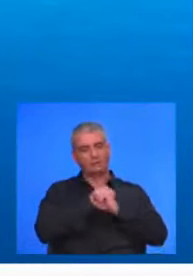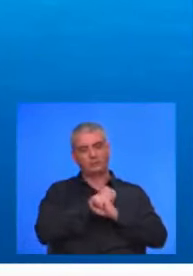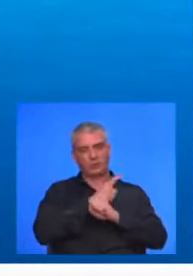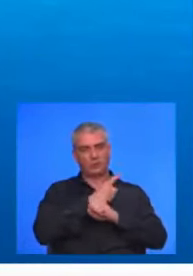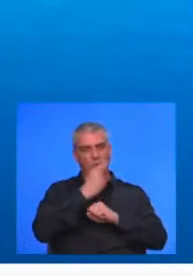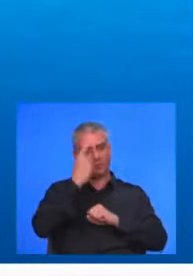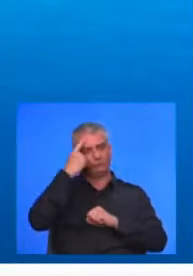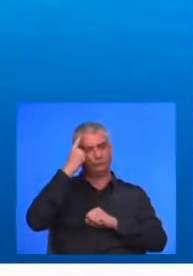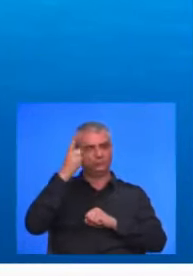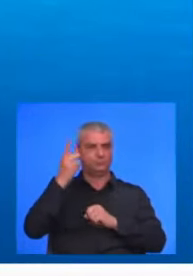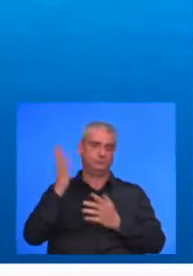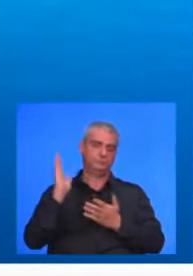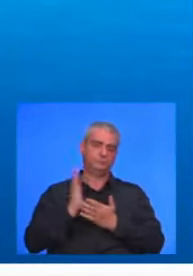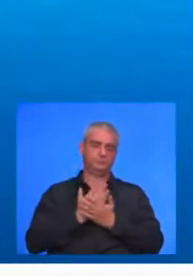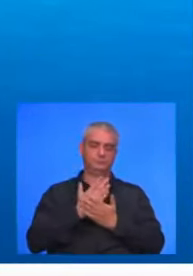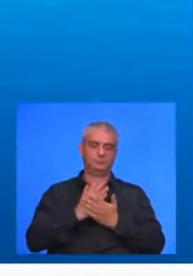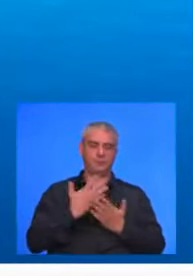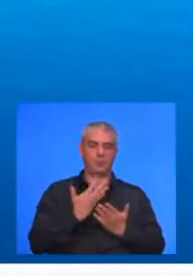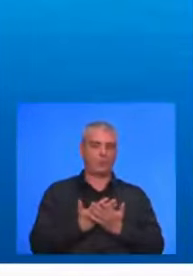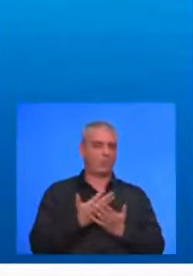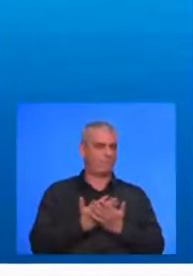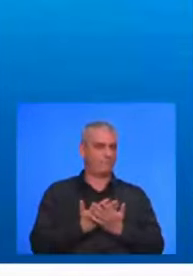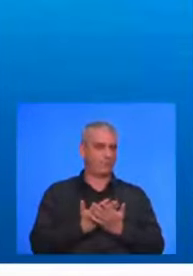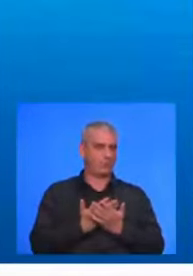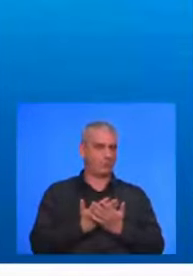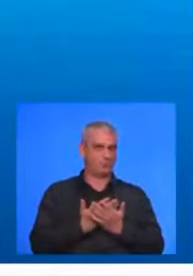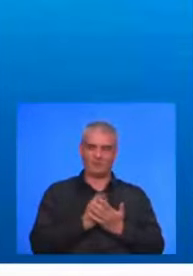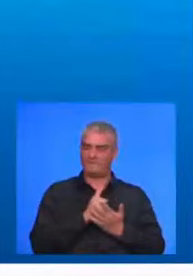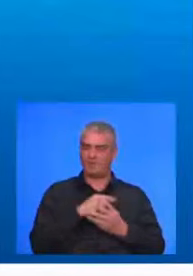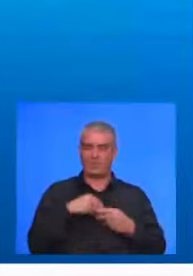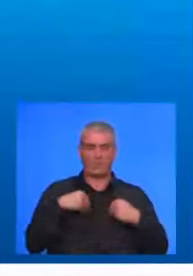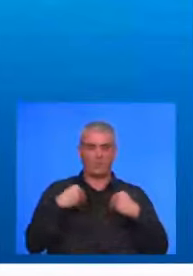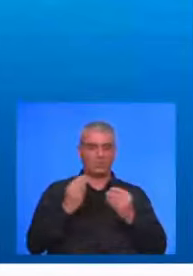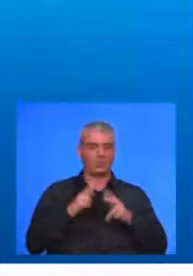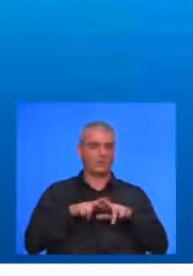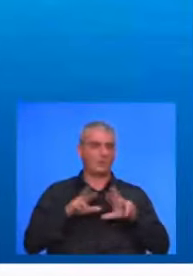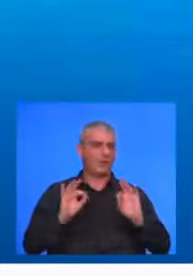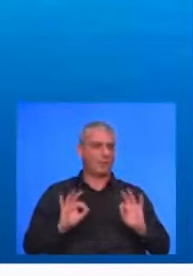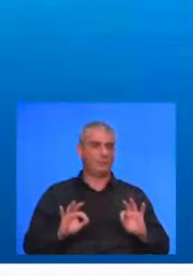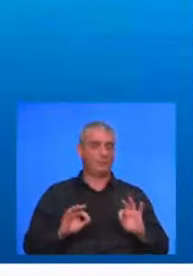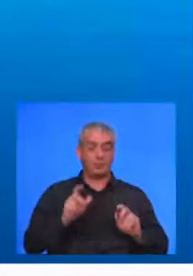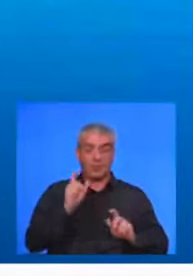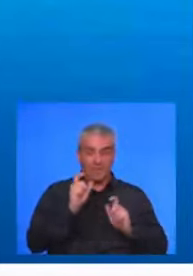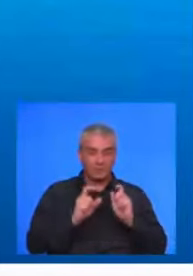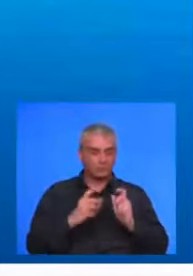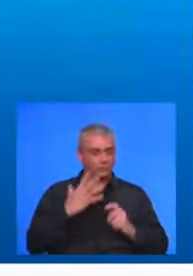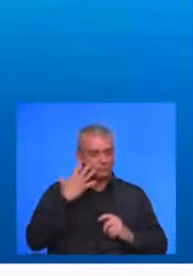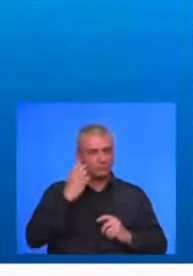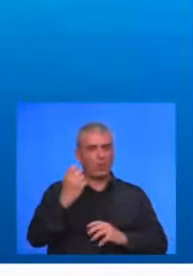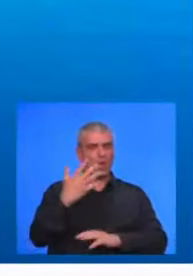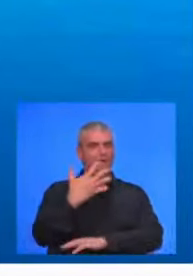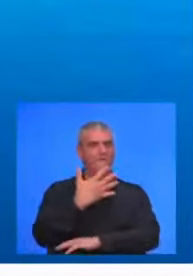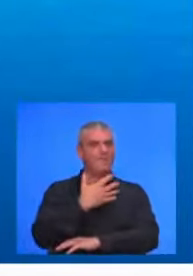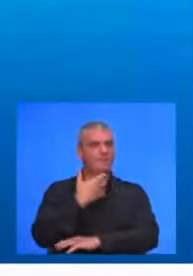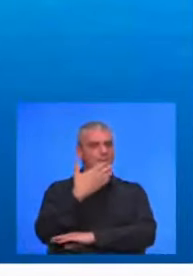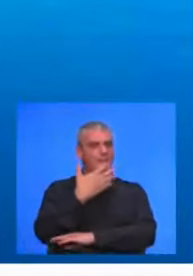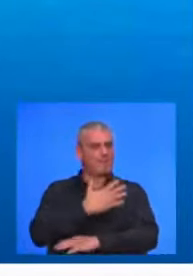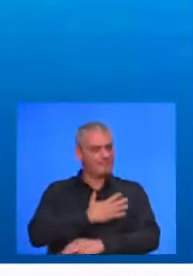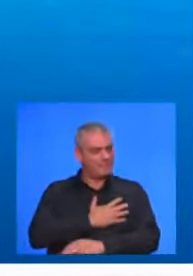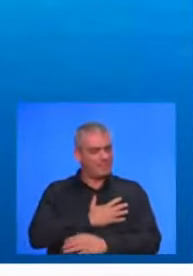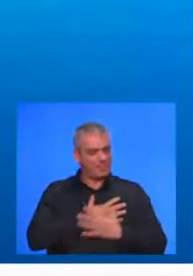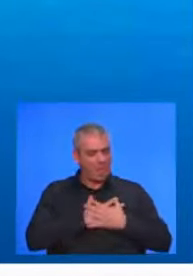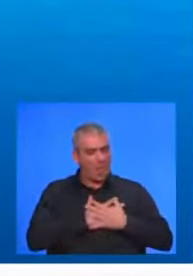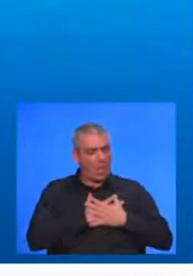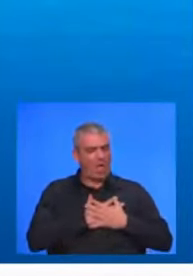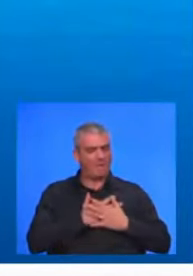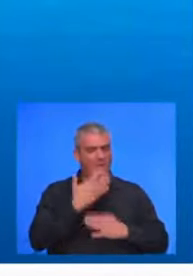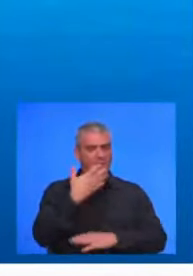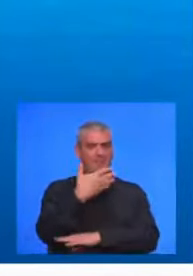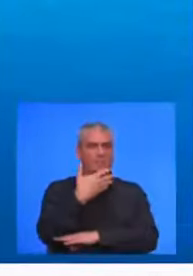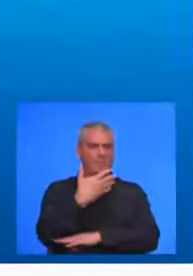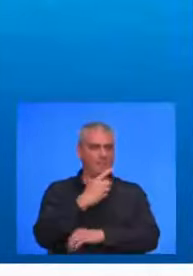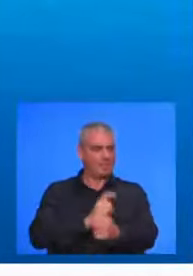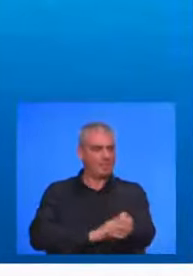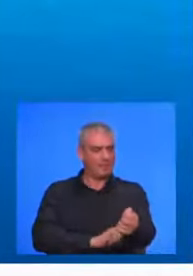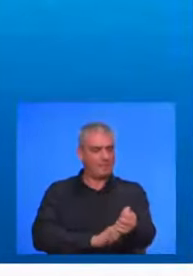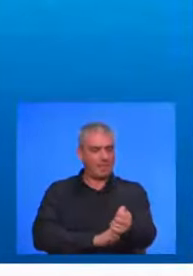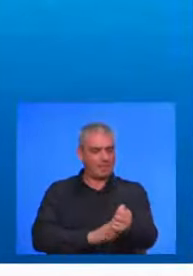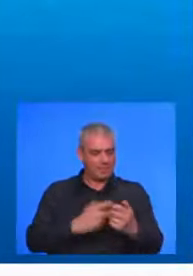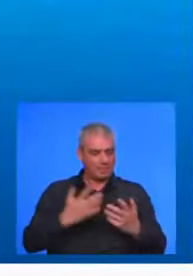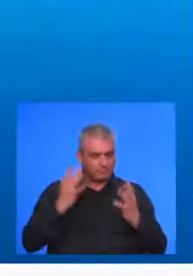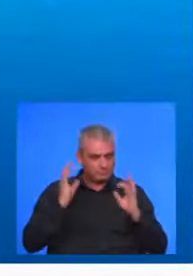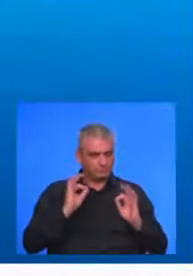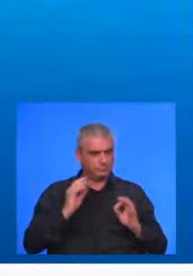שלהם מכתיבות את העובדות. חד משמעי. ולא נותנות למציאות. אנשים שאוהבים את המדינה בלב ובדם שלהם, שאכפת להם מה